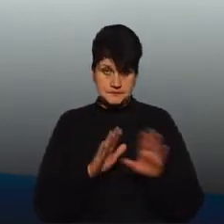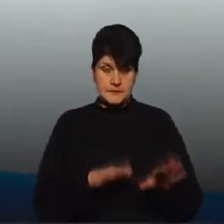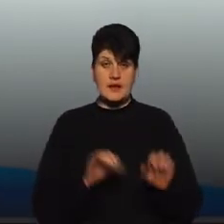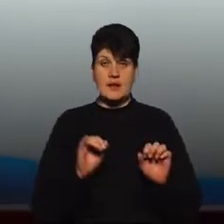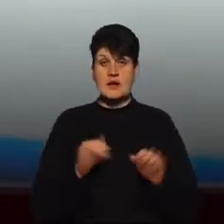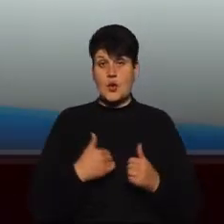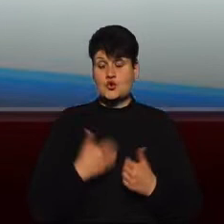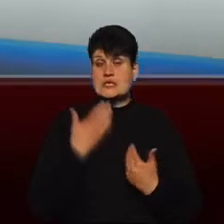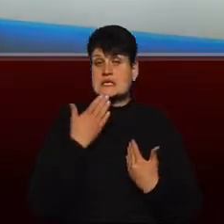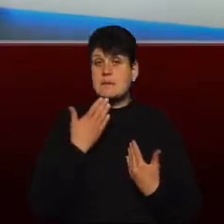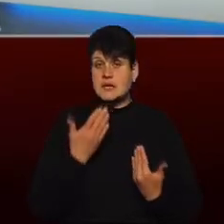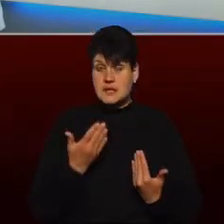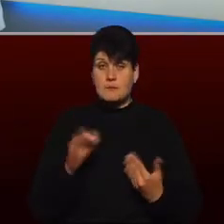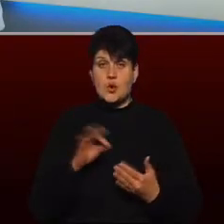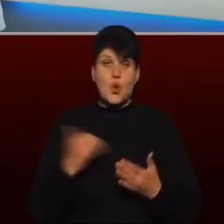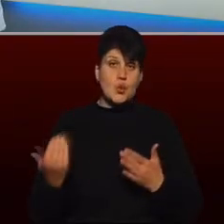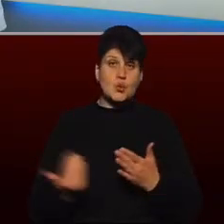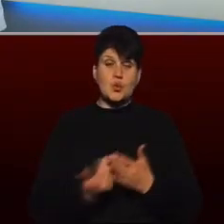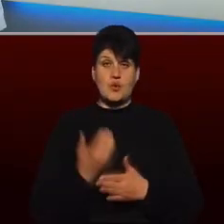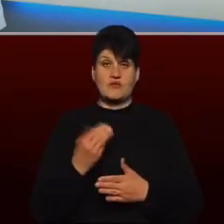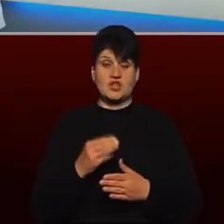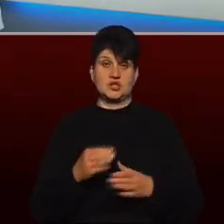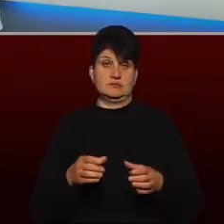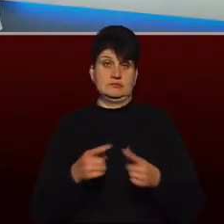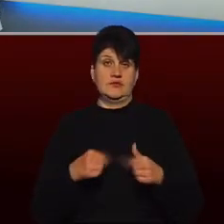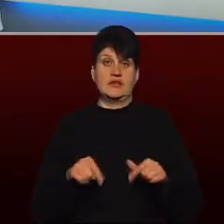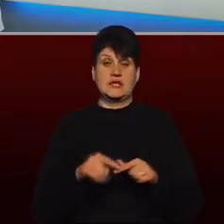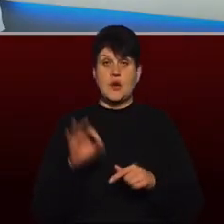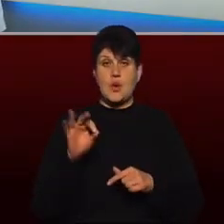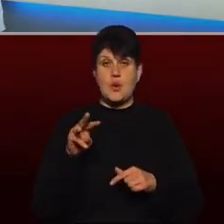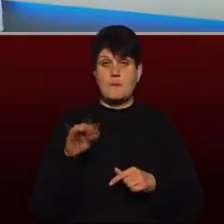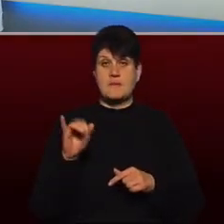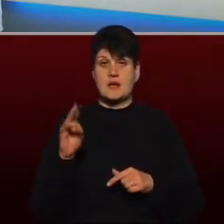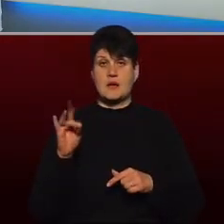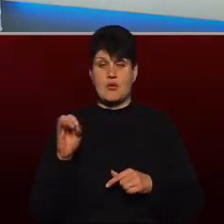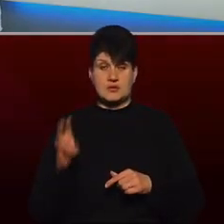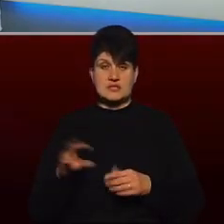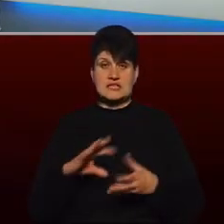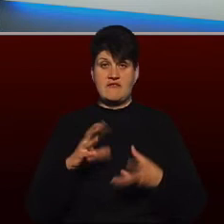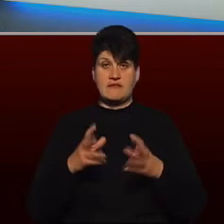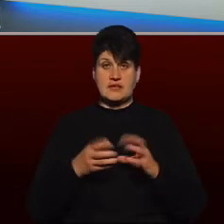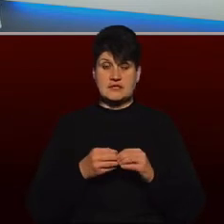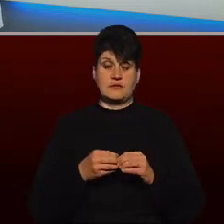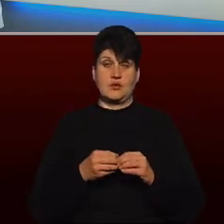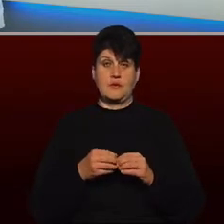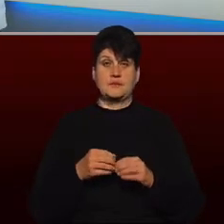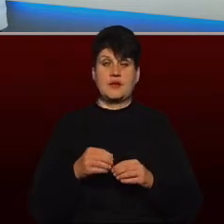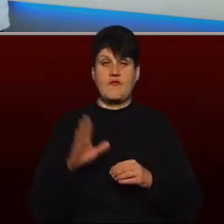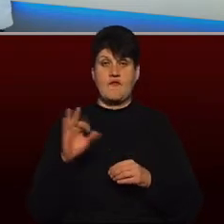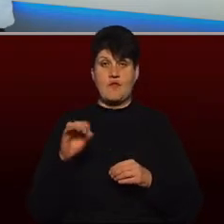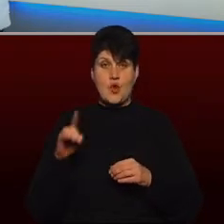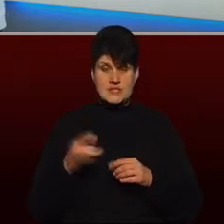запитати, зокрема, про новий штам Омікрон. За висновками ВООЗ, попередніми, штам може бути стійким чи стійкішим